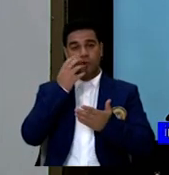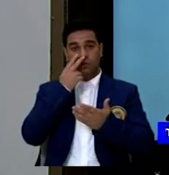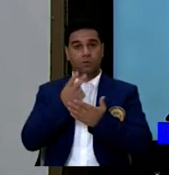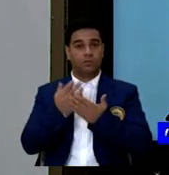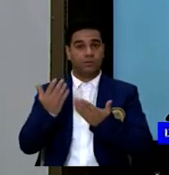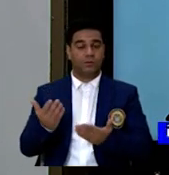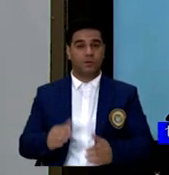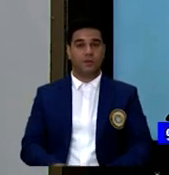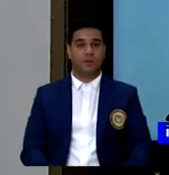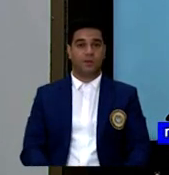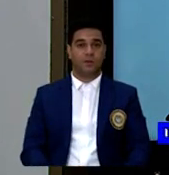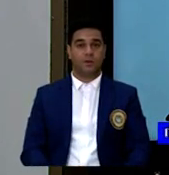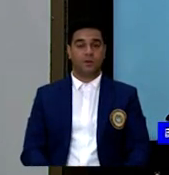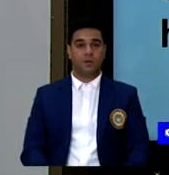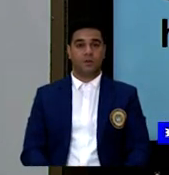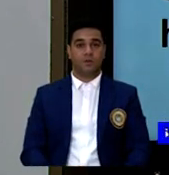tasvirlangan.